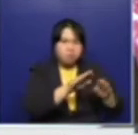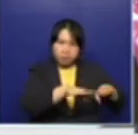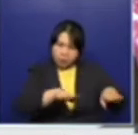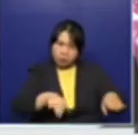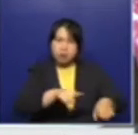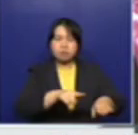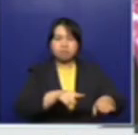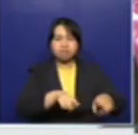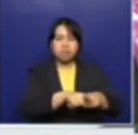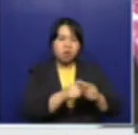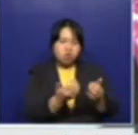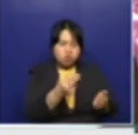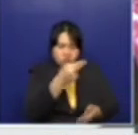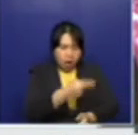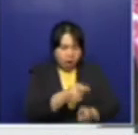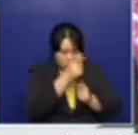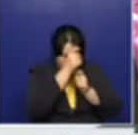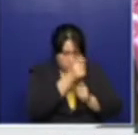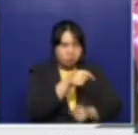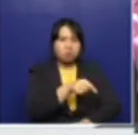นักเรียนลูกหลานว่